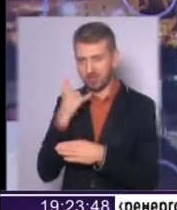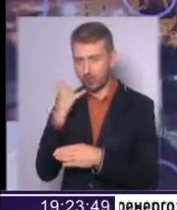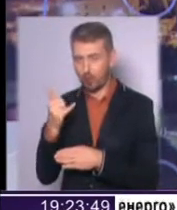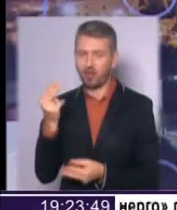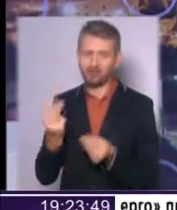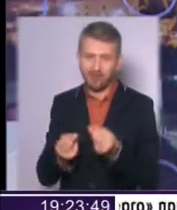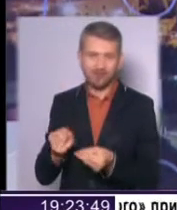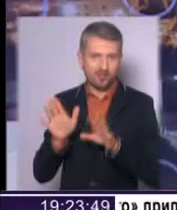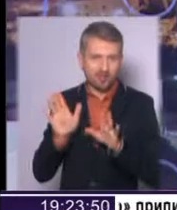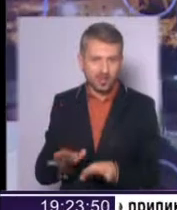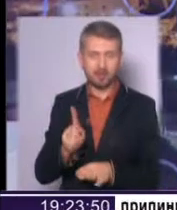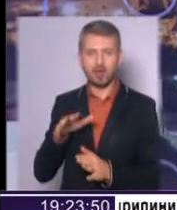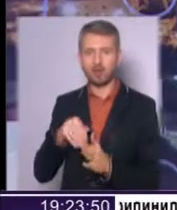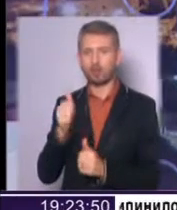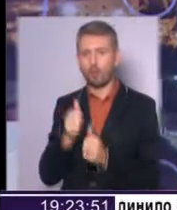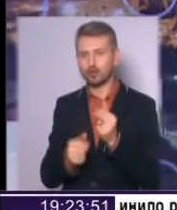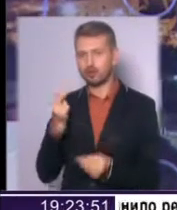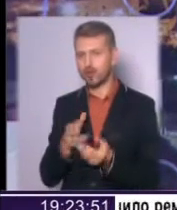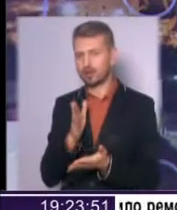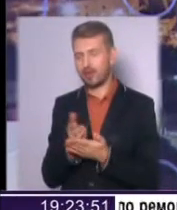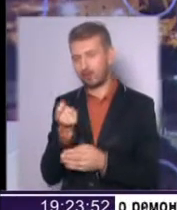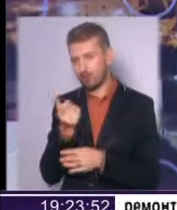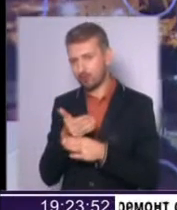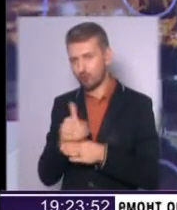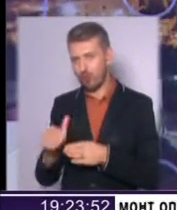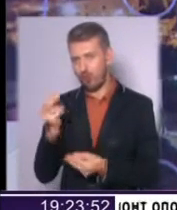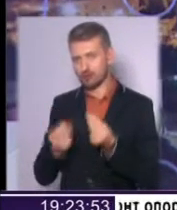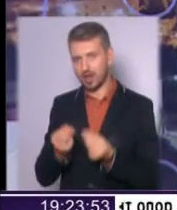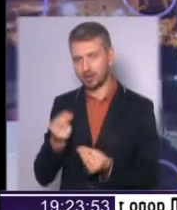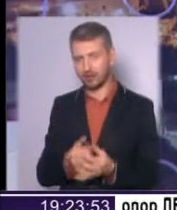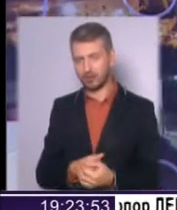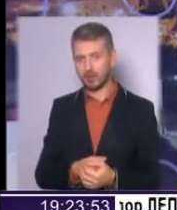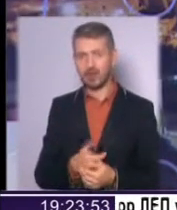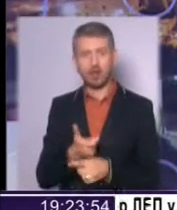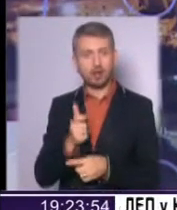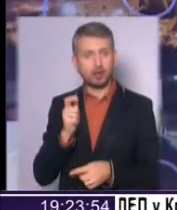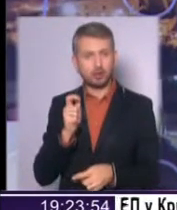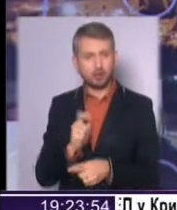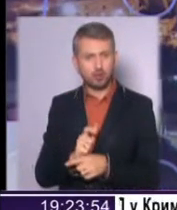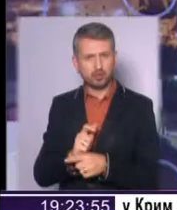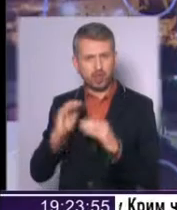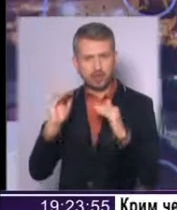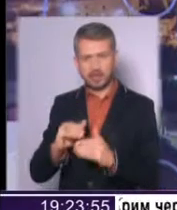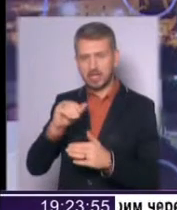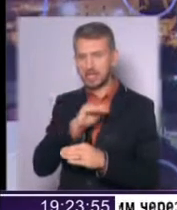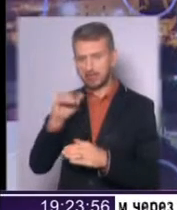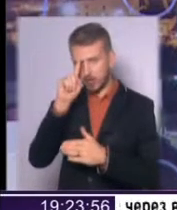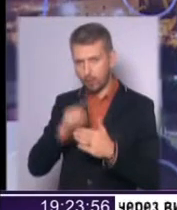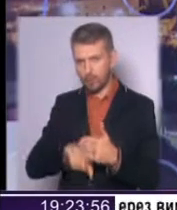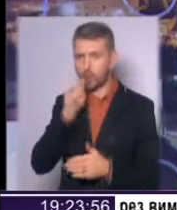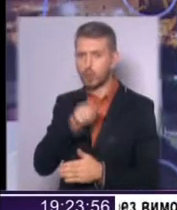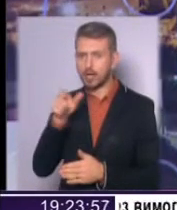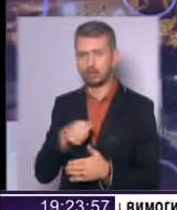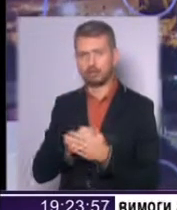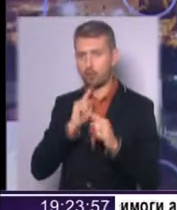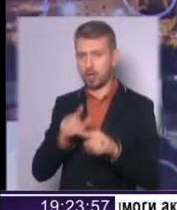нашу сьогоднішню розмову із народного гумору, от свіженьке, сьогоднішнє. От кажуть, що щойно